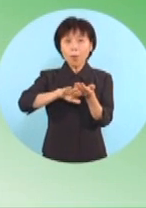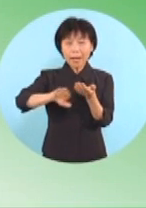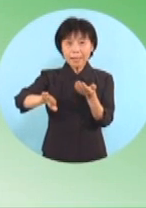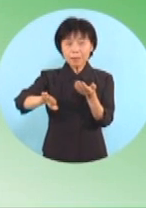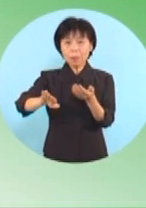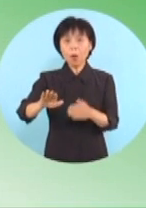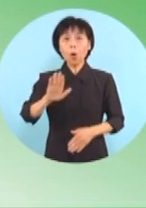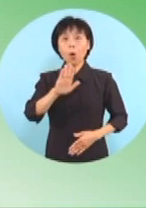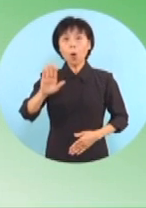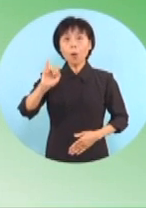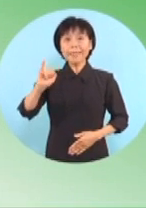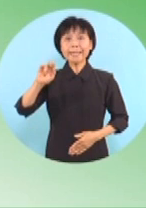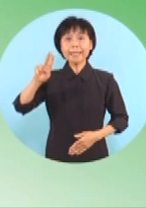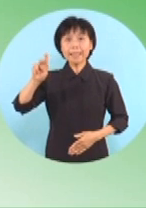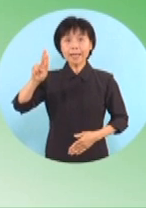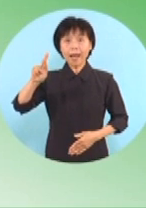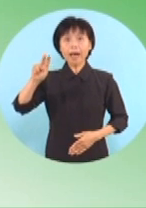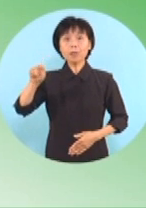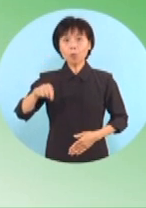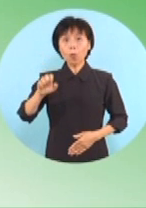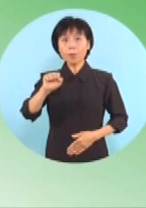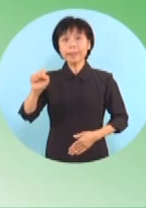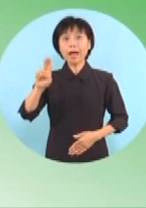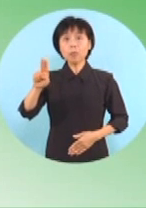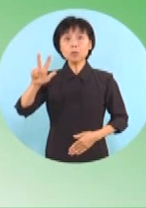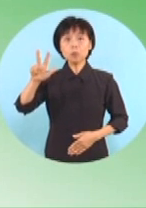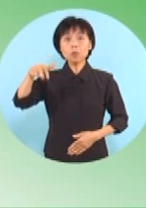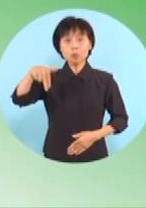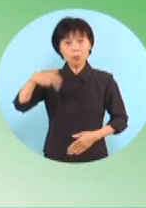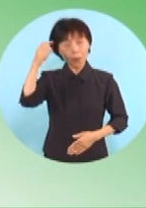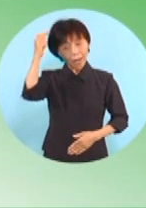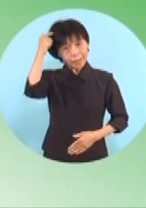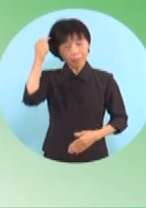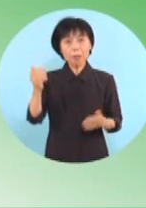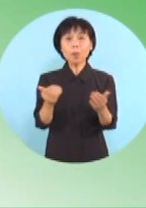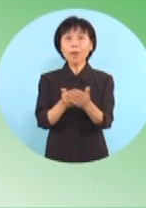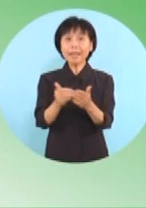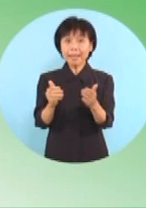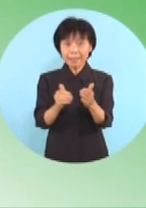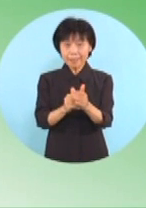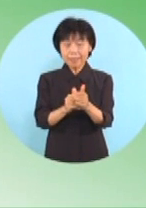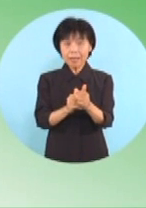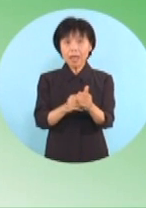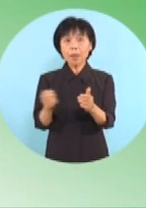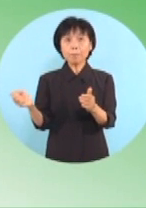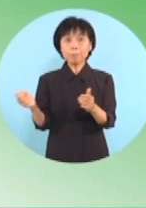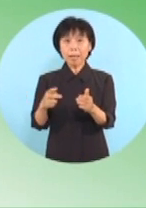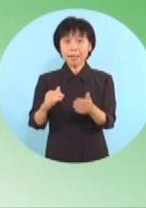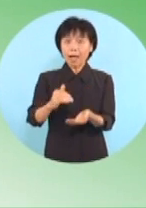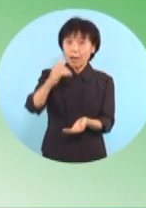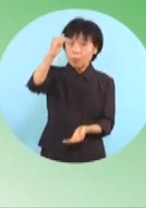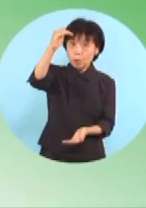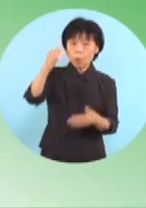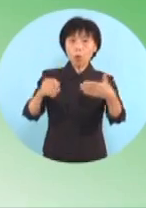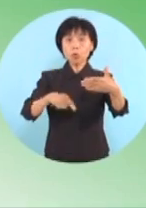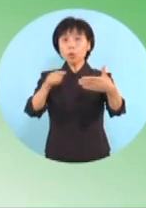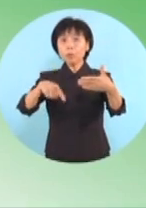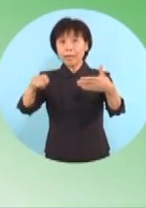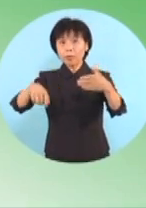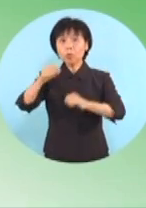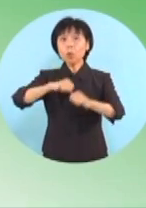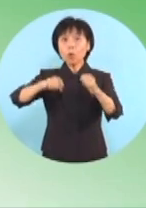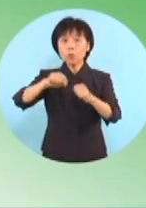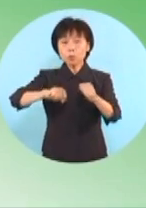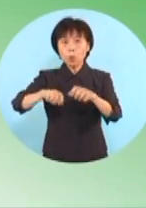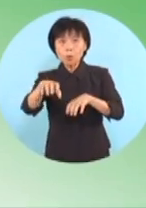外にもティラノサウルスの頭の化石が来たりとか、あと9メートルの巨大ティラノサウルスの動く模型